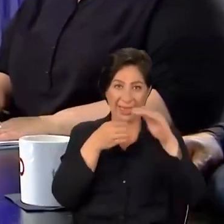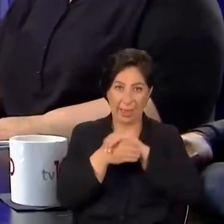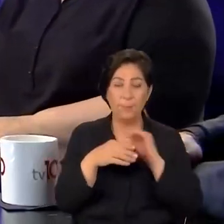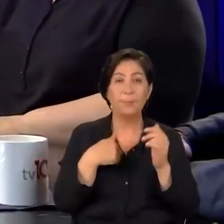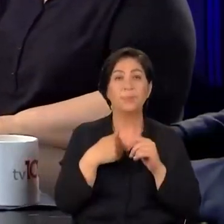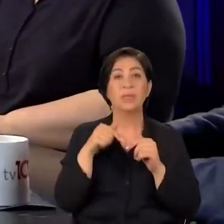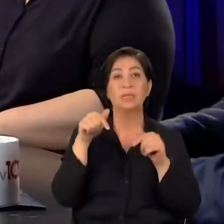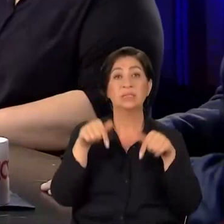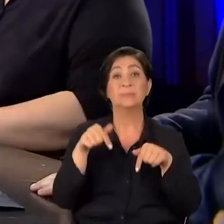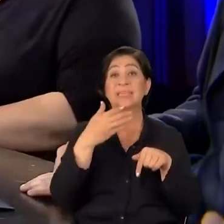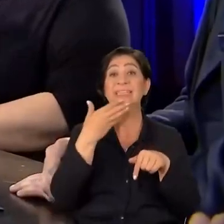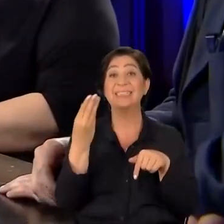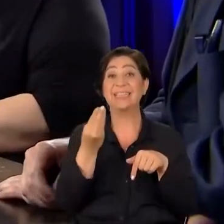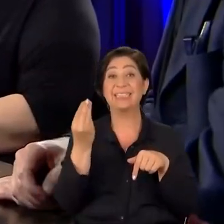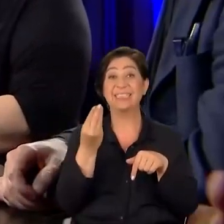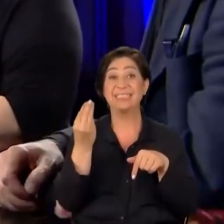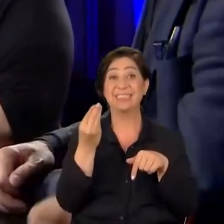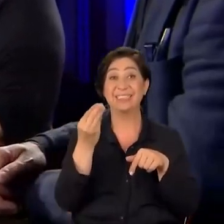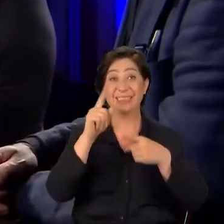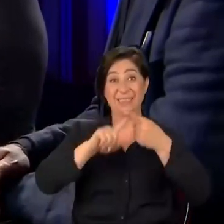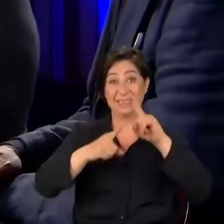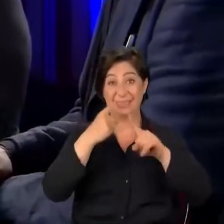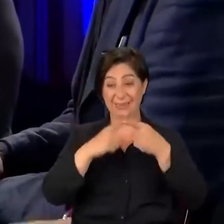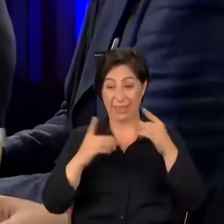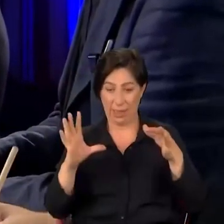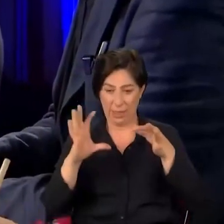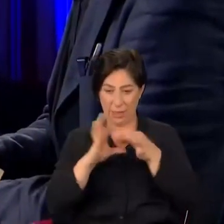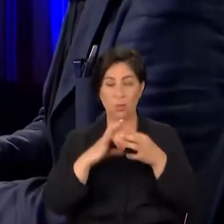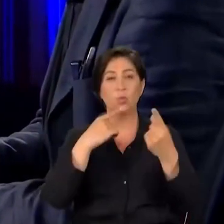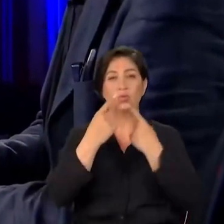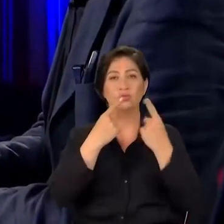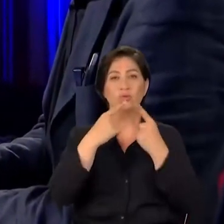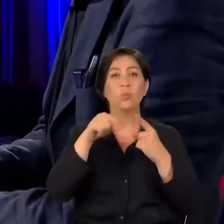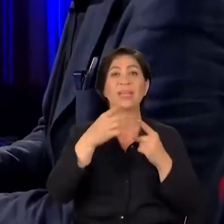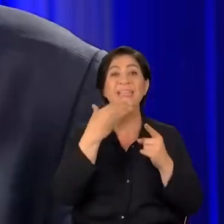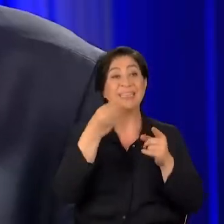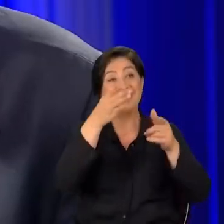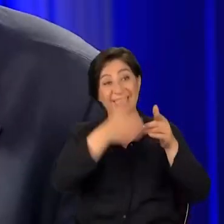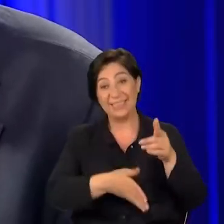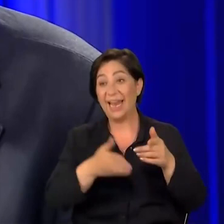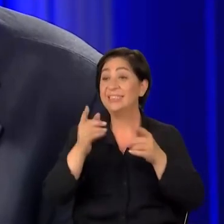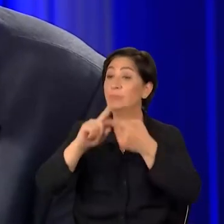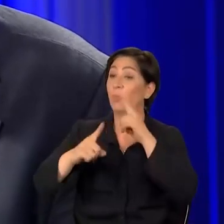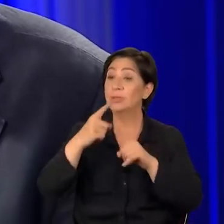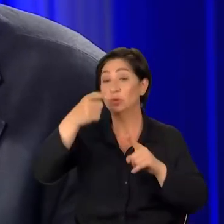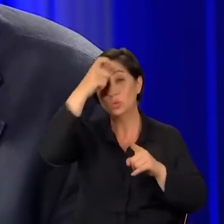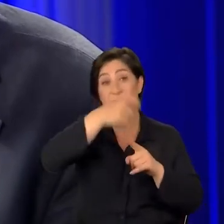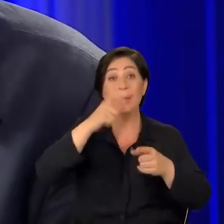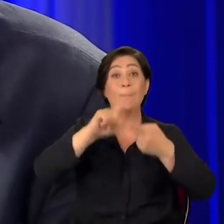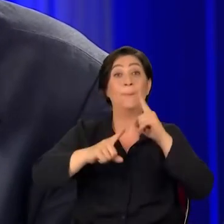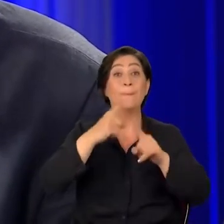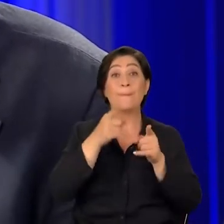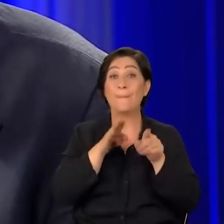gideyim ben de. Şimdi gençler ve siyasetle ilgili konuştuk başlangıçta. Biraz bu gençler ve siyaset ve